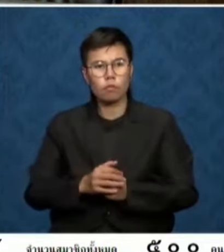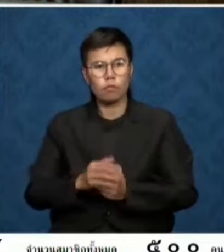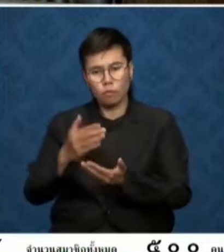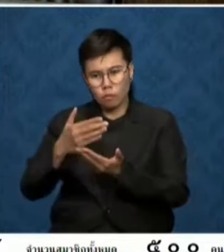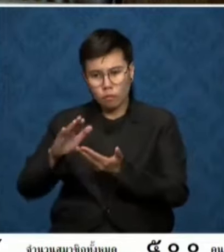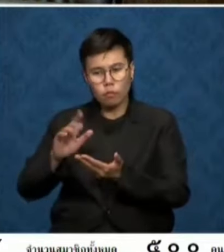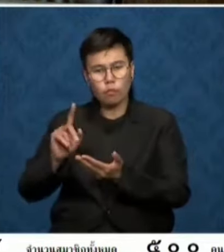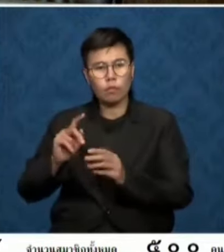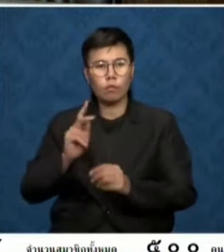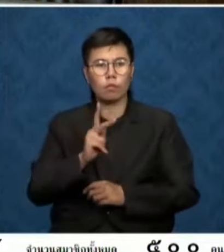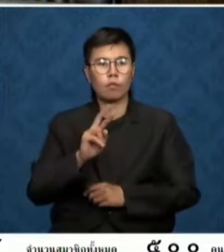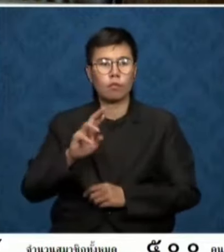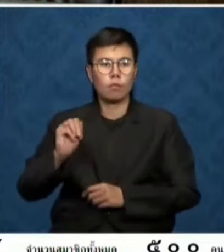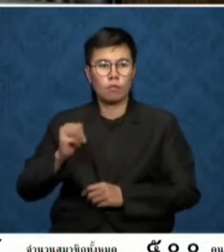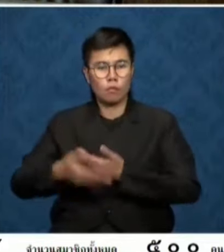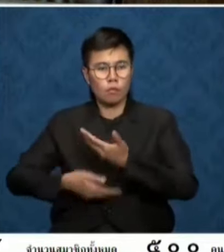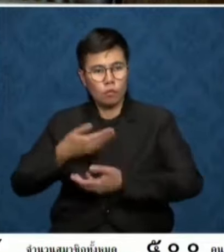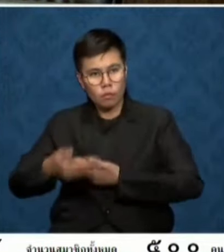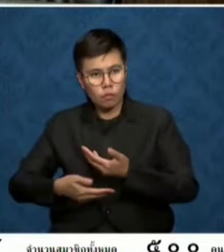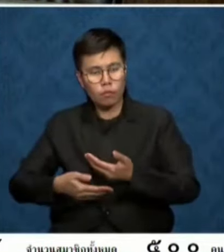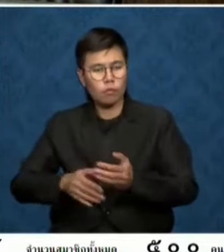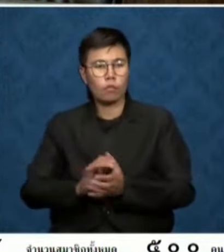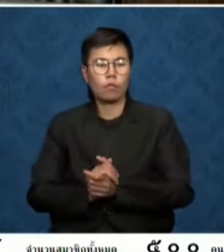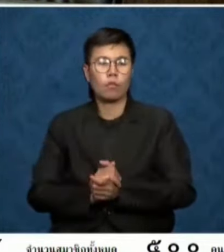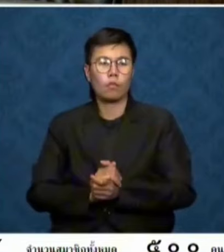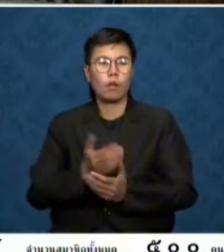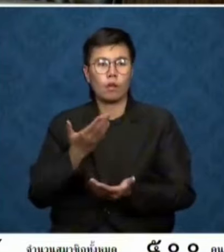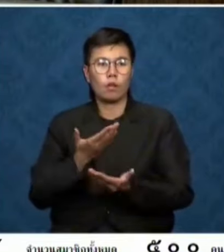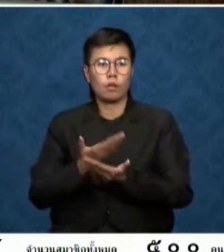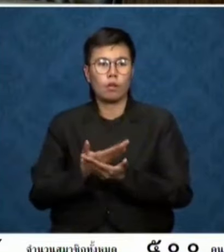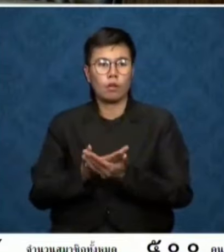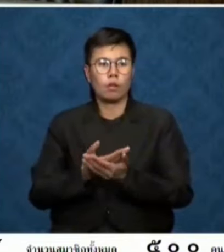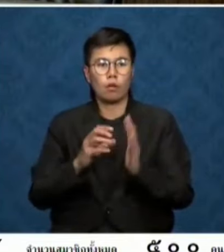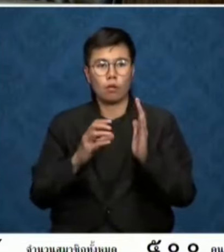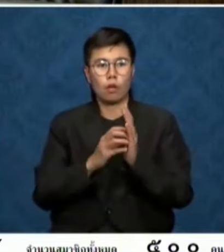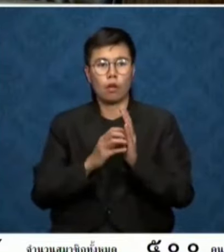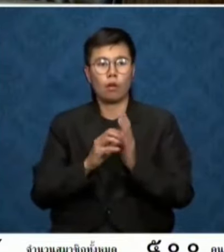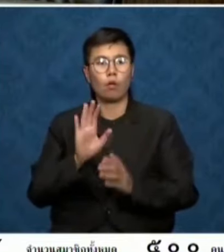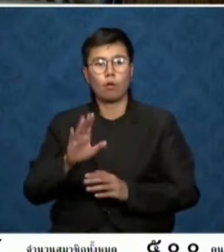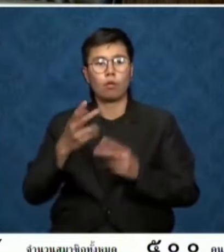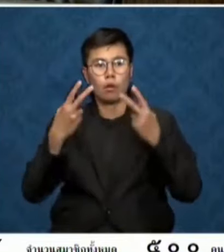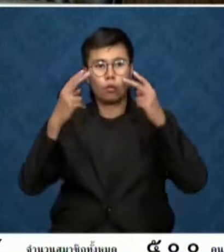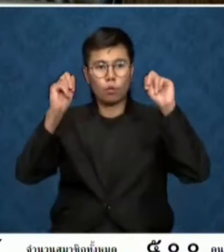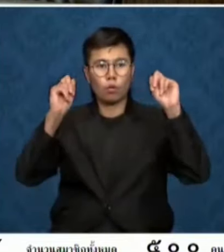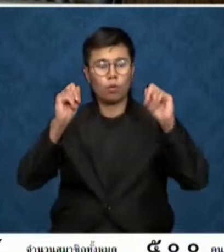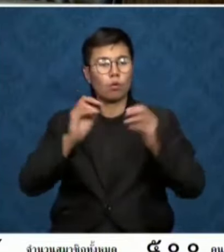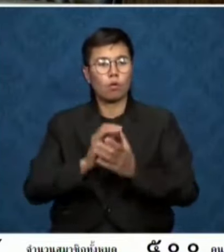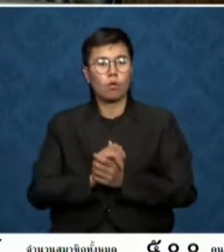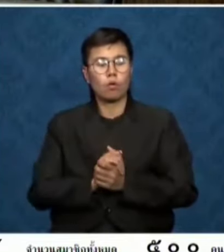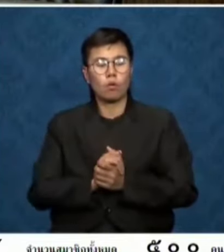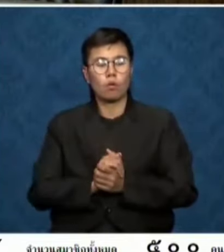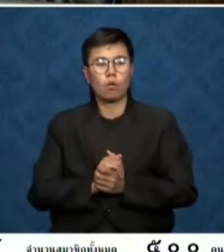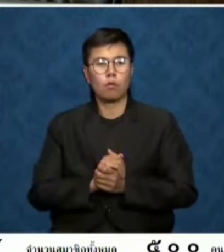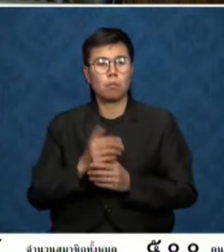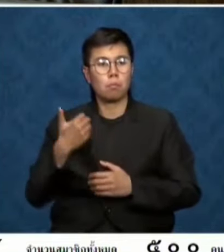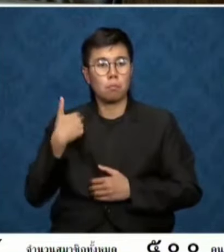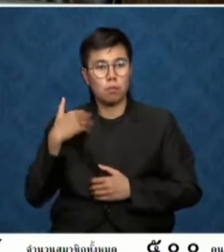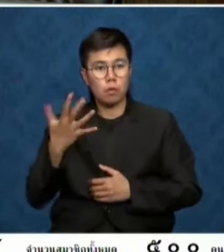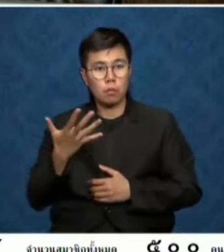ยอะเพราะว่าเหมือนงบกลางของท่านนายกเดินทางไปไหนไม่มีท่านนายกเดินทางไปไหนนั้นไม่มี